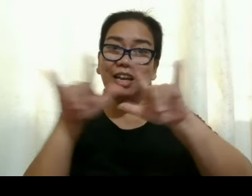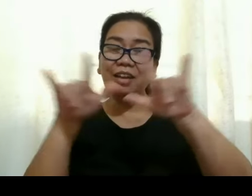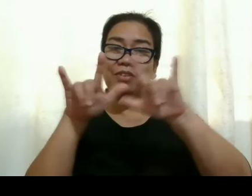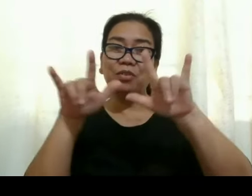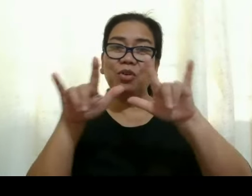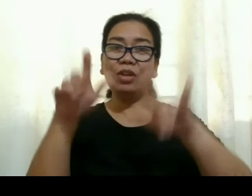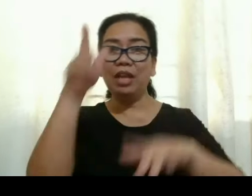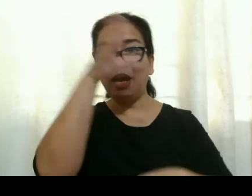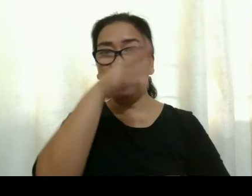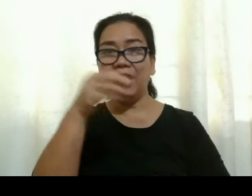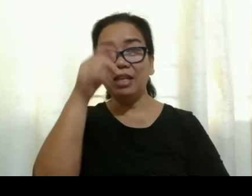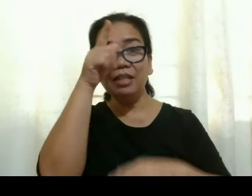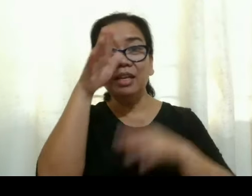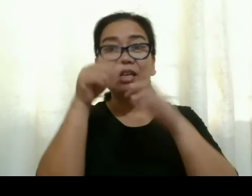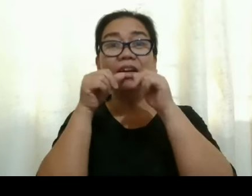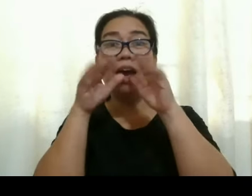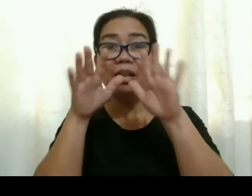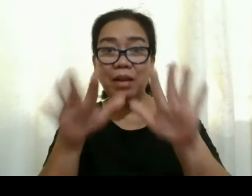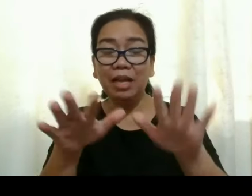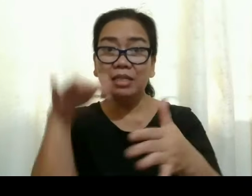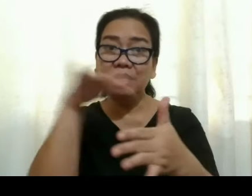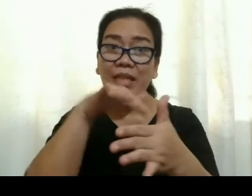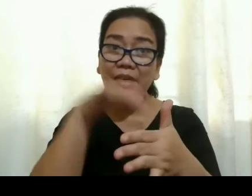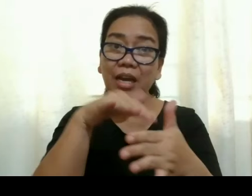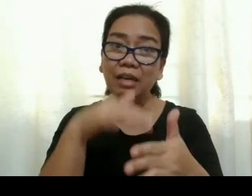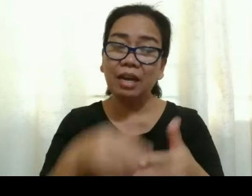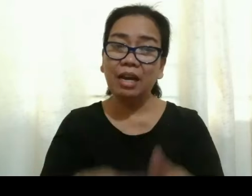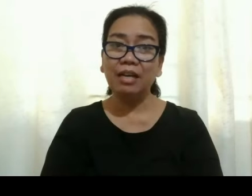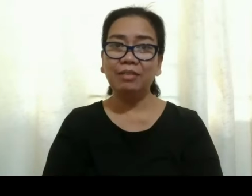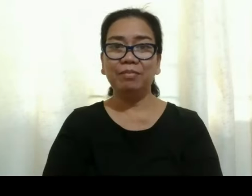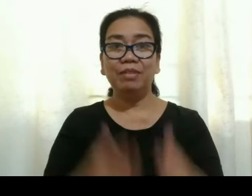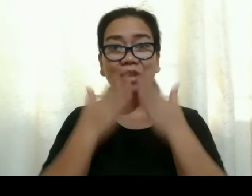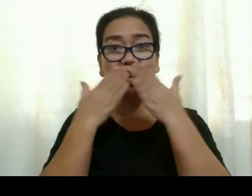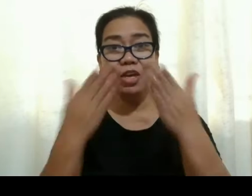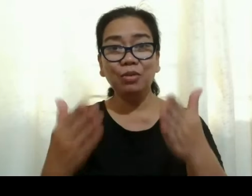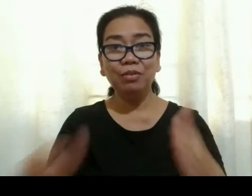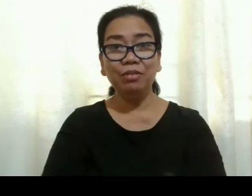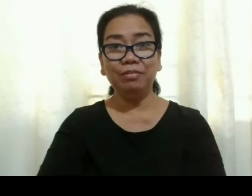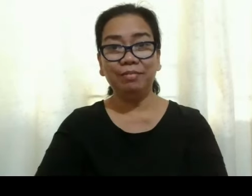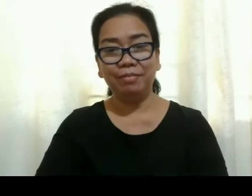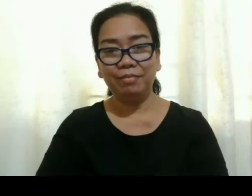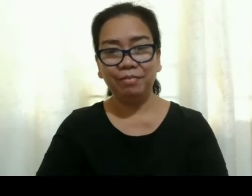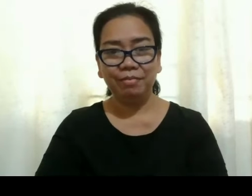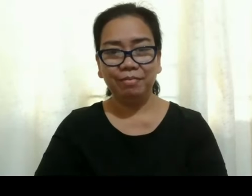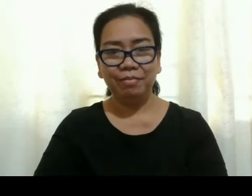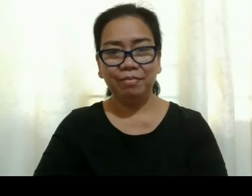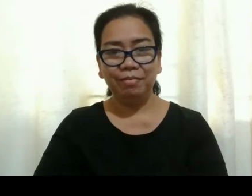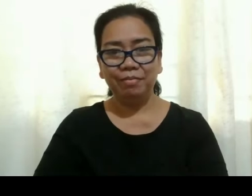Goodbye. Love you all and God bless. Study hard, ha? Thank you.